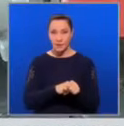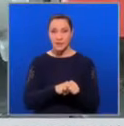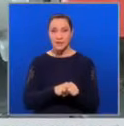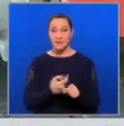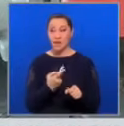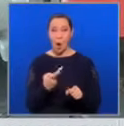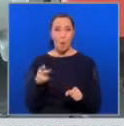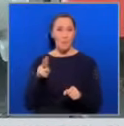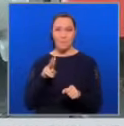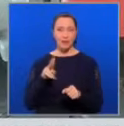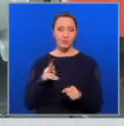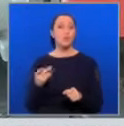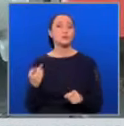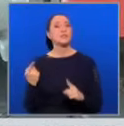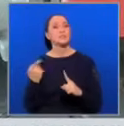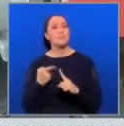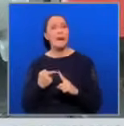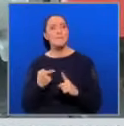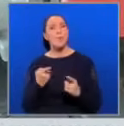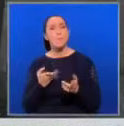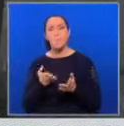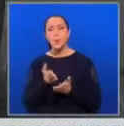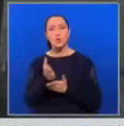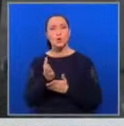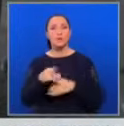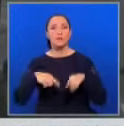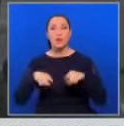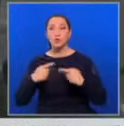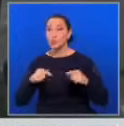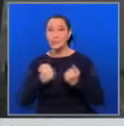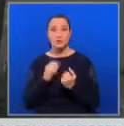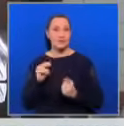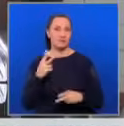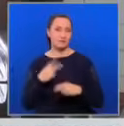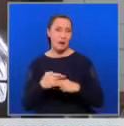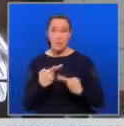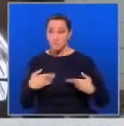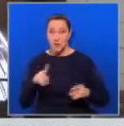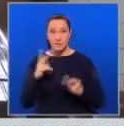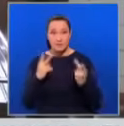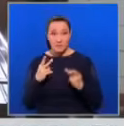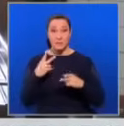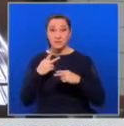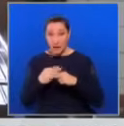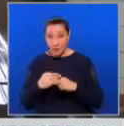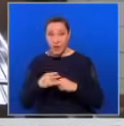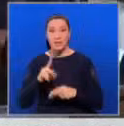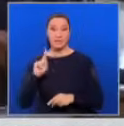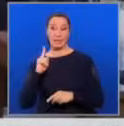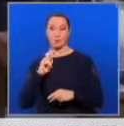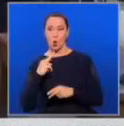страна спрямо посоката на движение на друго място каза че се е спряла ние не разбираме дали се е спряла или само се е